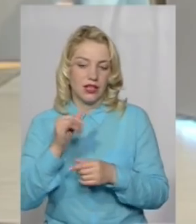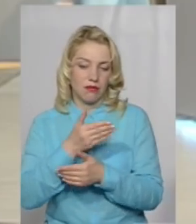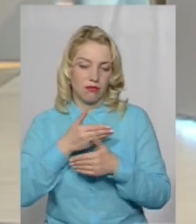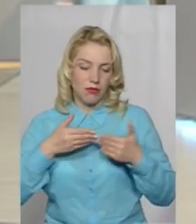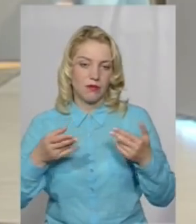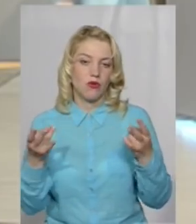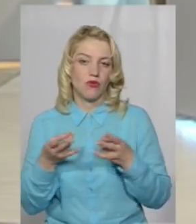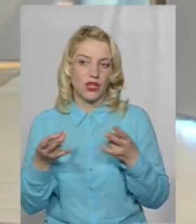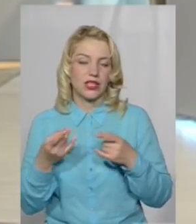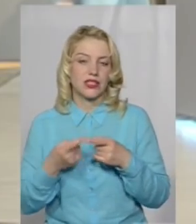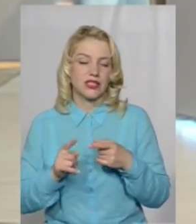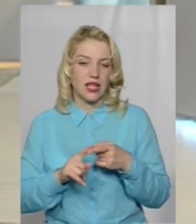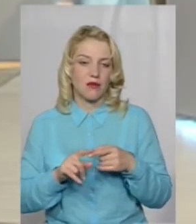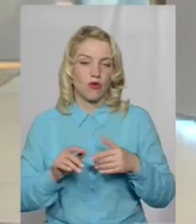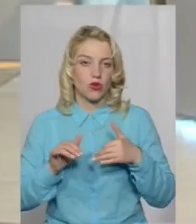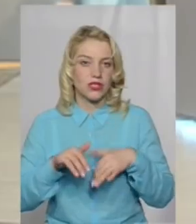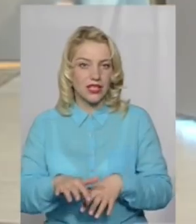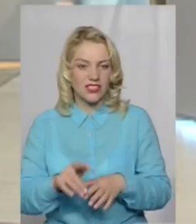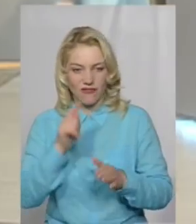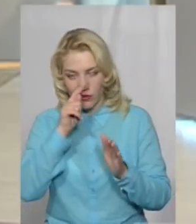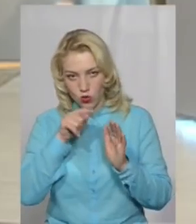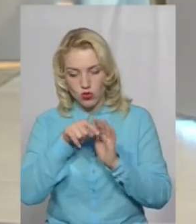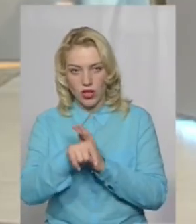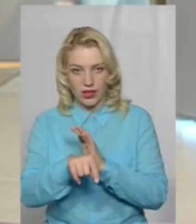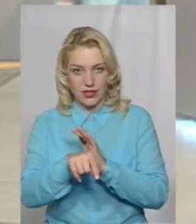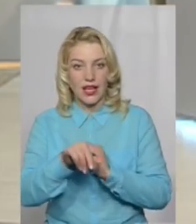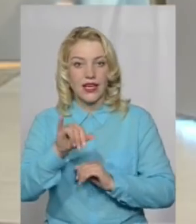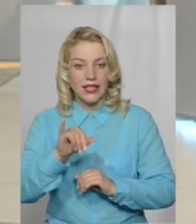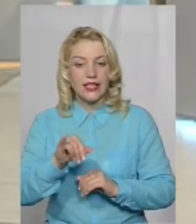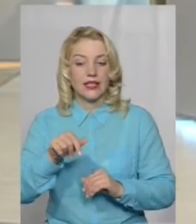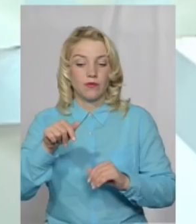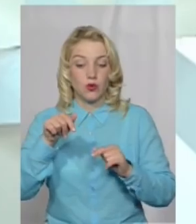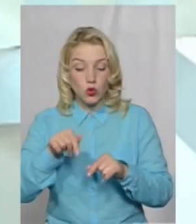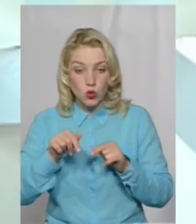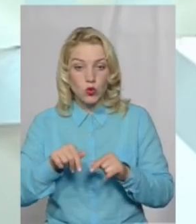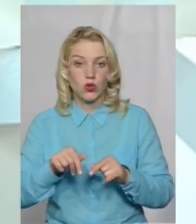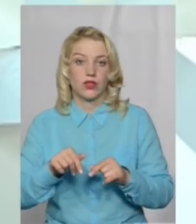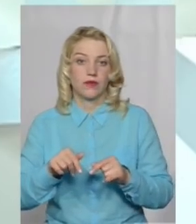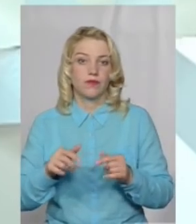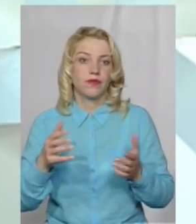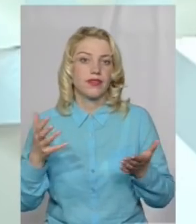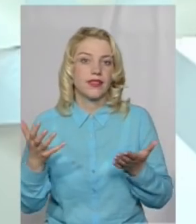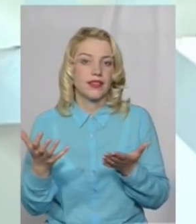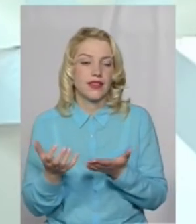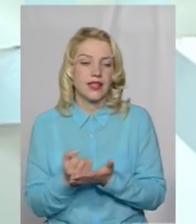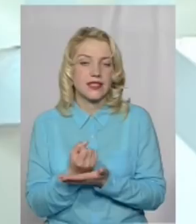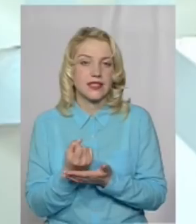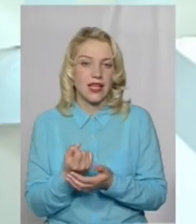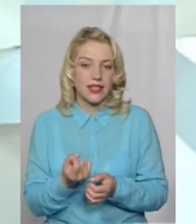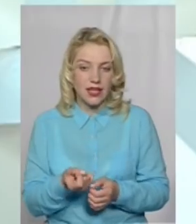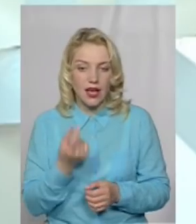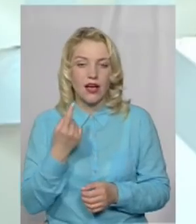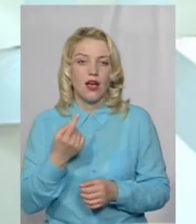повинні таким чином цей процес втручатися. Так? І саме тут настає, як кажуть,